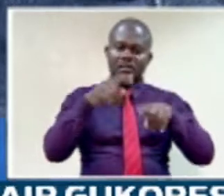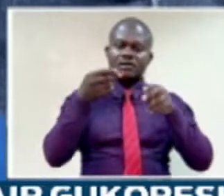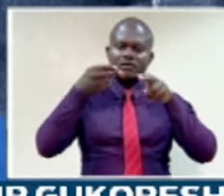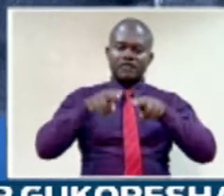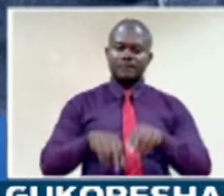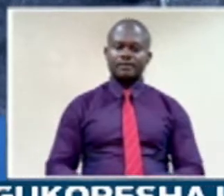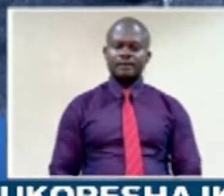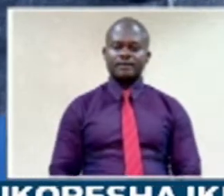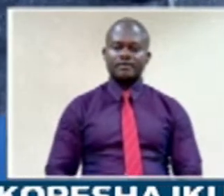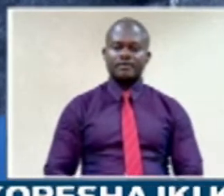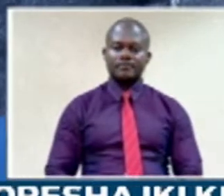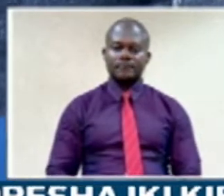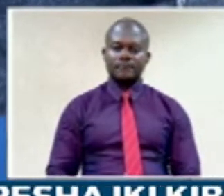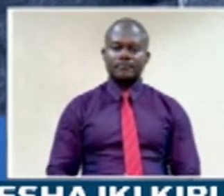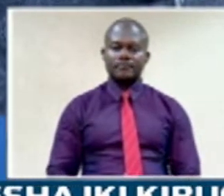bwabereye.